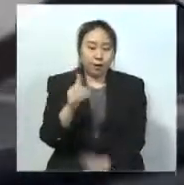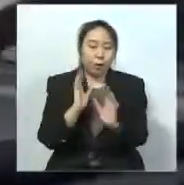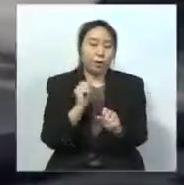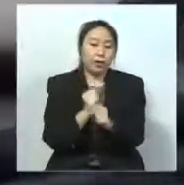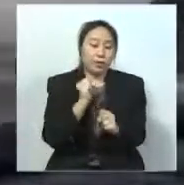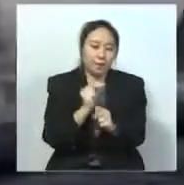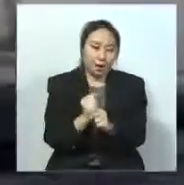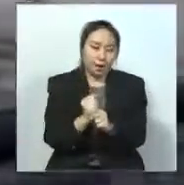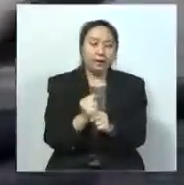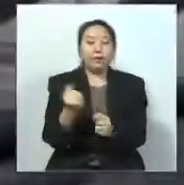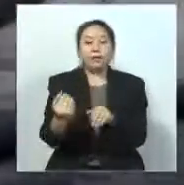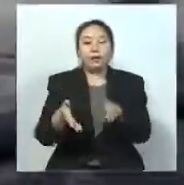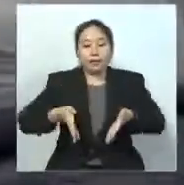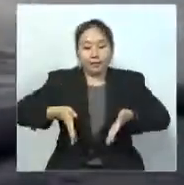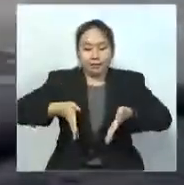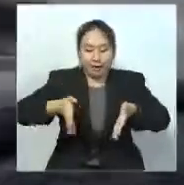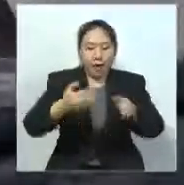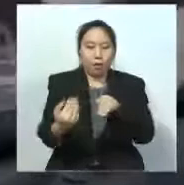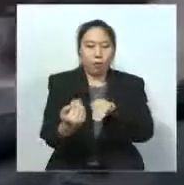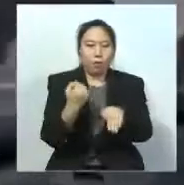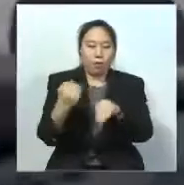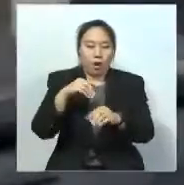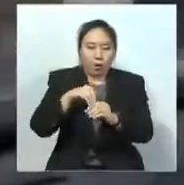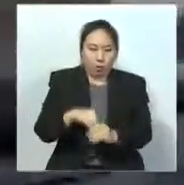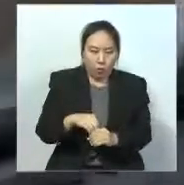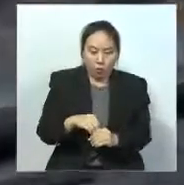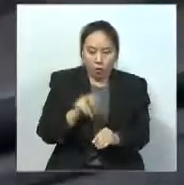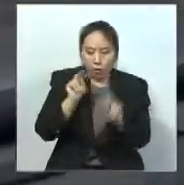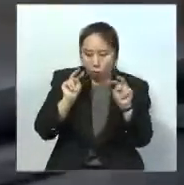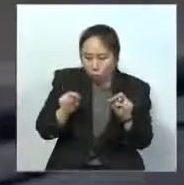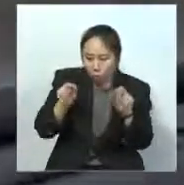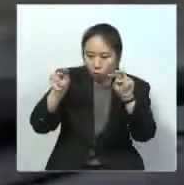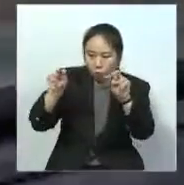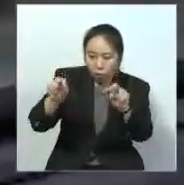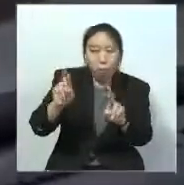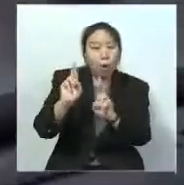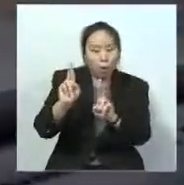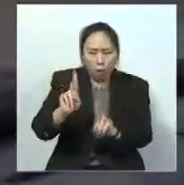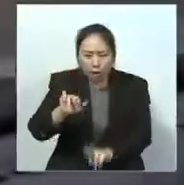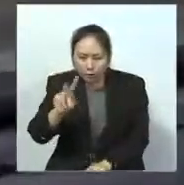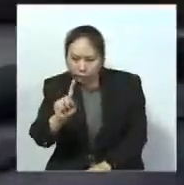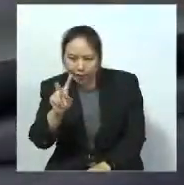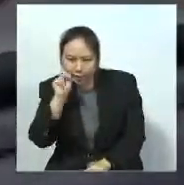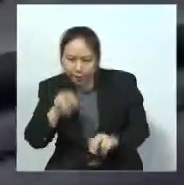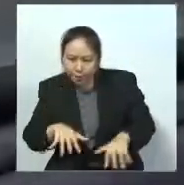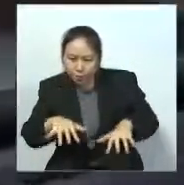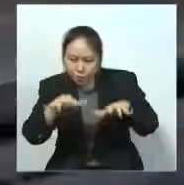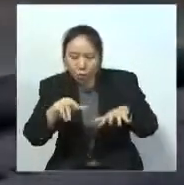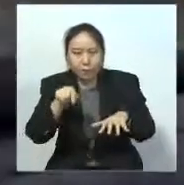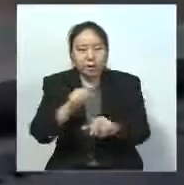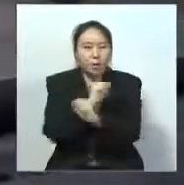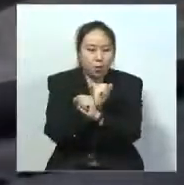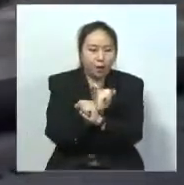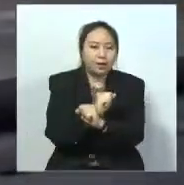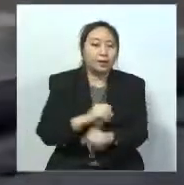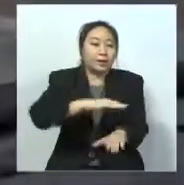ทางหลวงประจวบคีรีขันธ์ได้ประจําจุดเพื่อเฝ้าระวังในจุดเสี่ยงน้ําท่วมผิวการจราจรที่ทางแยกต่างระ